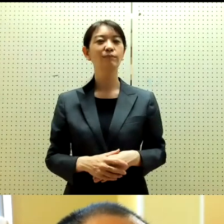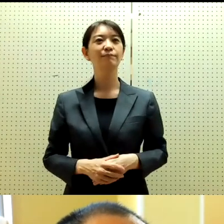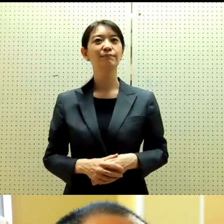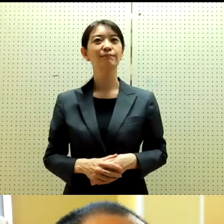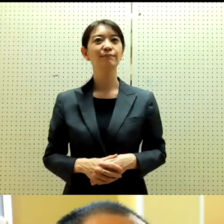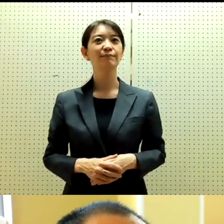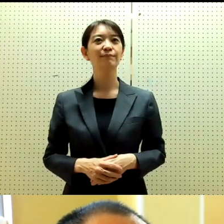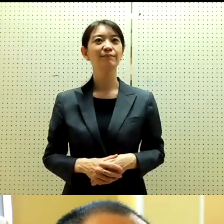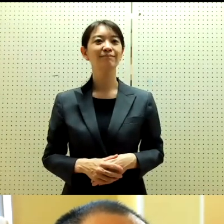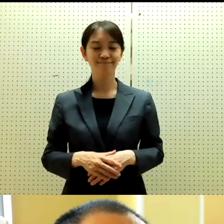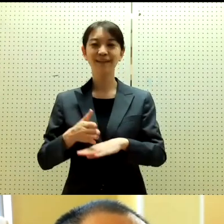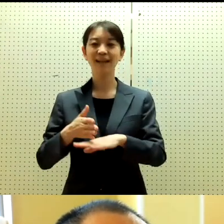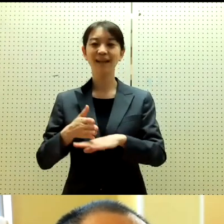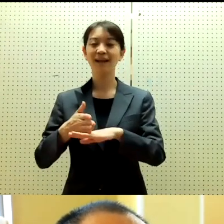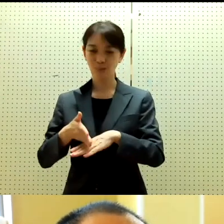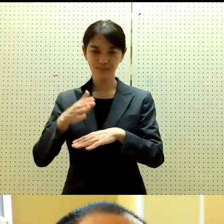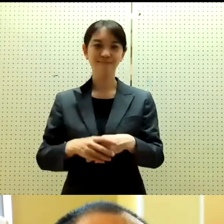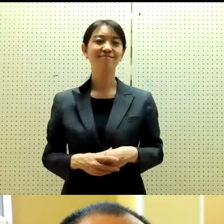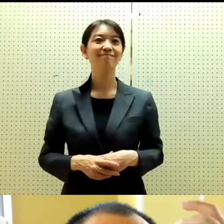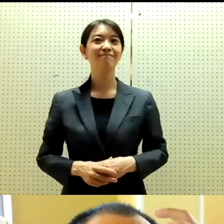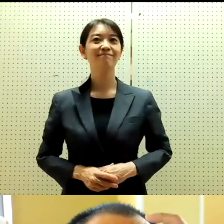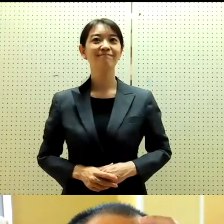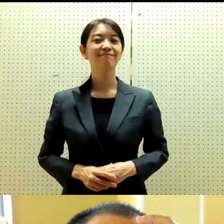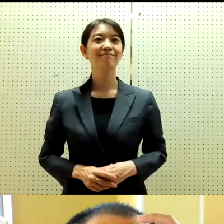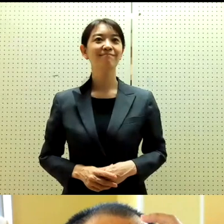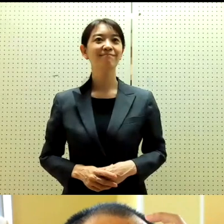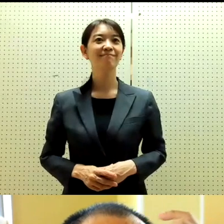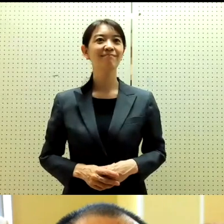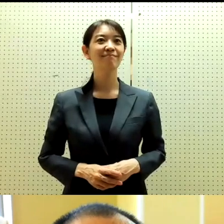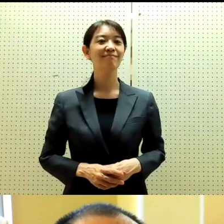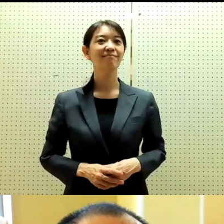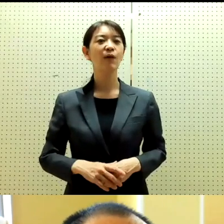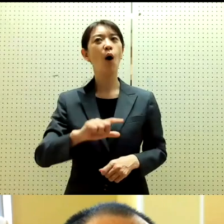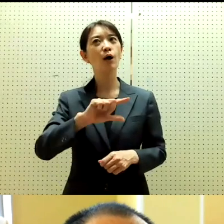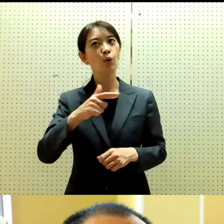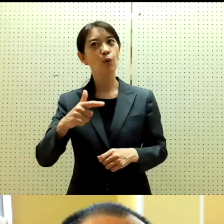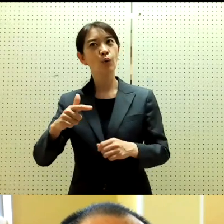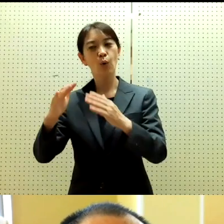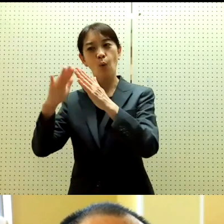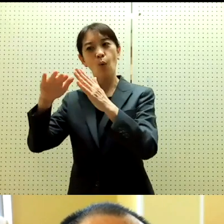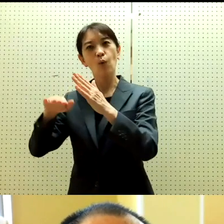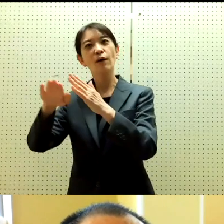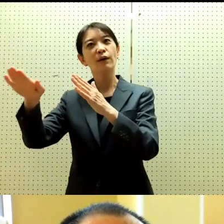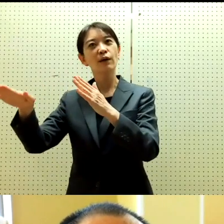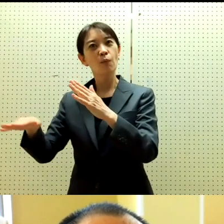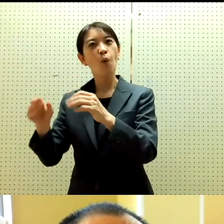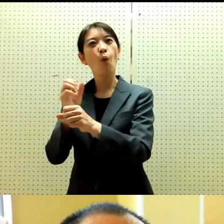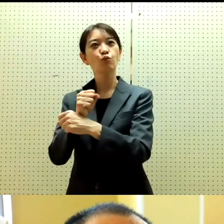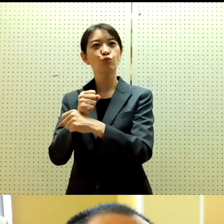ありがとうございます。なんかいろいろご家庭でも工夫できそうですね。